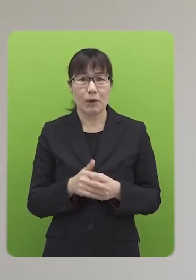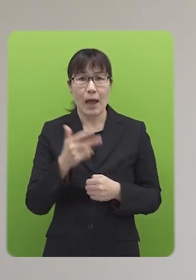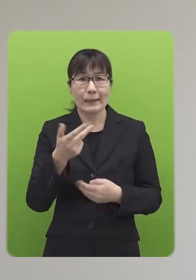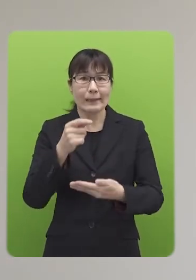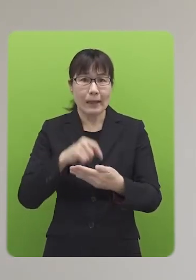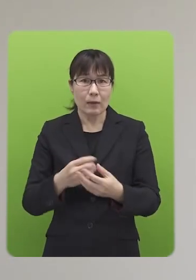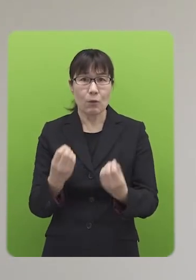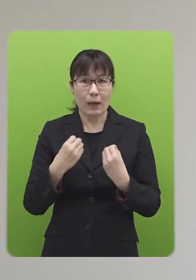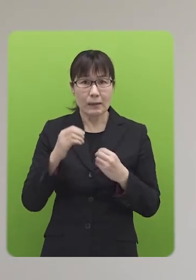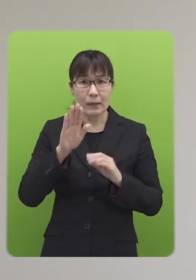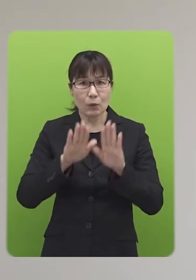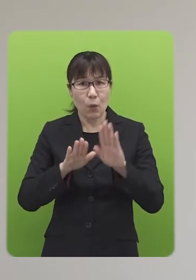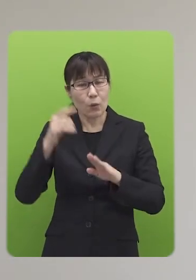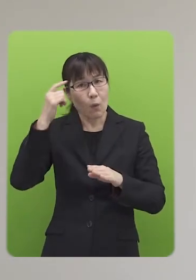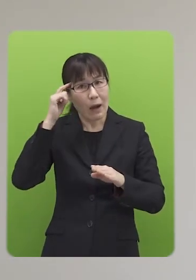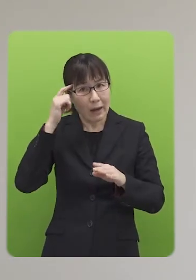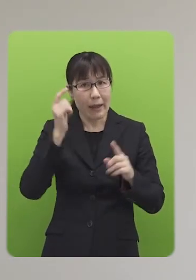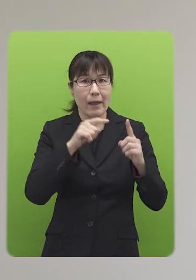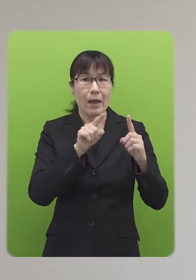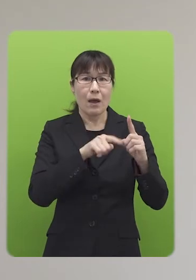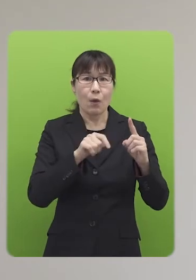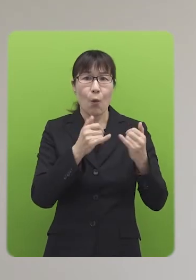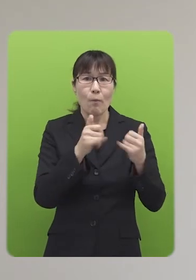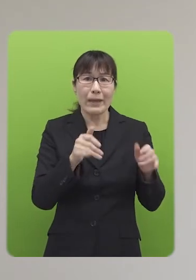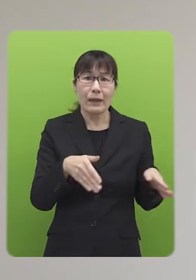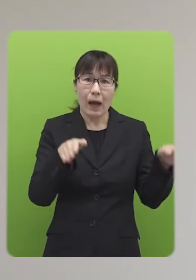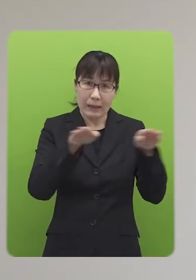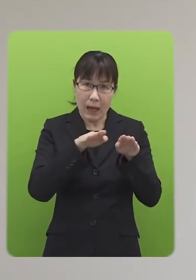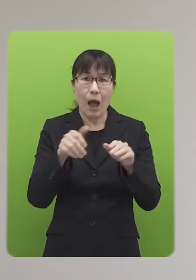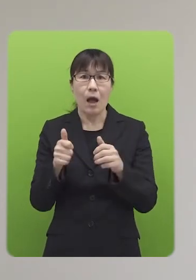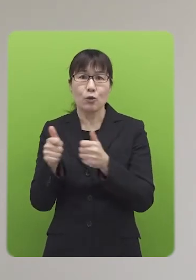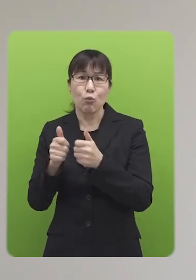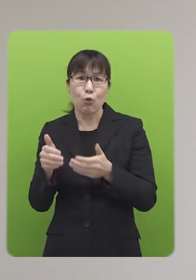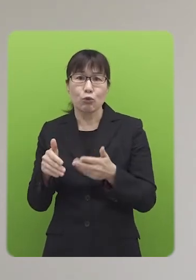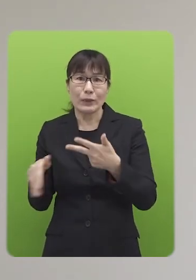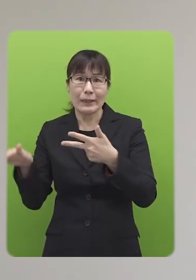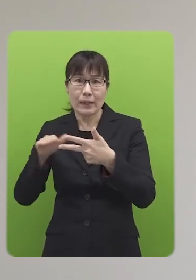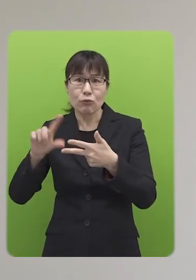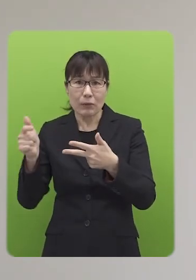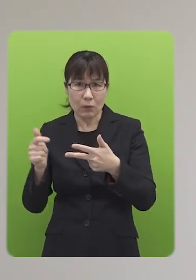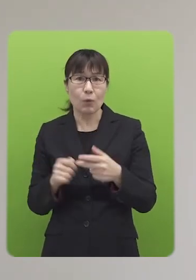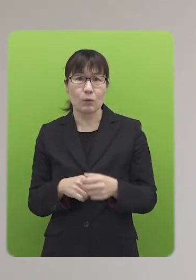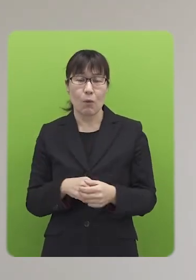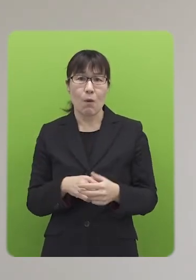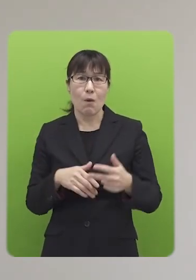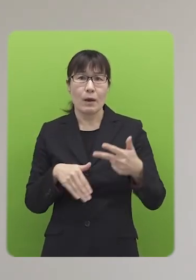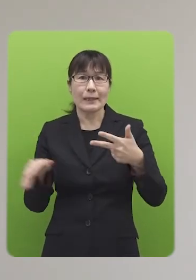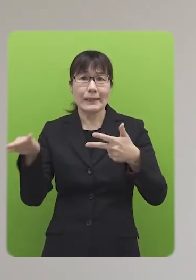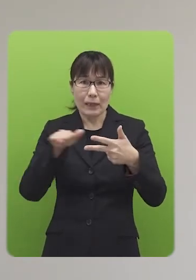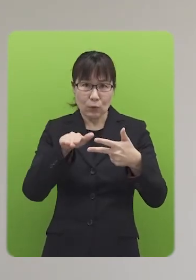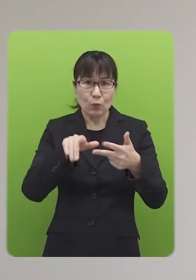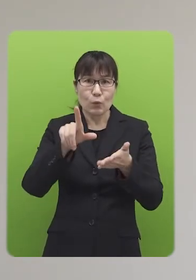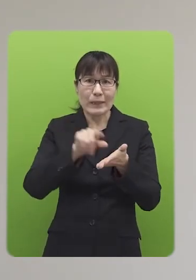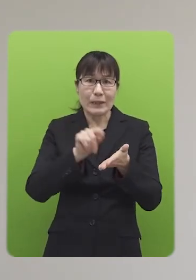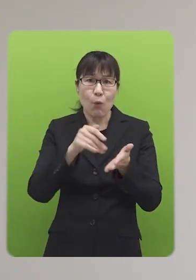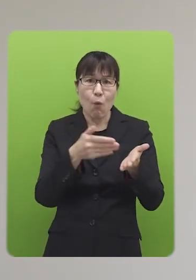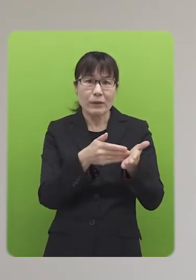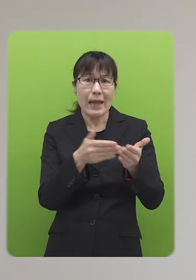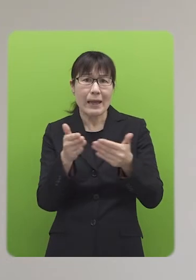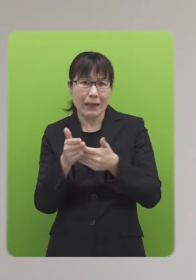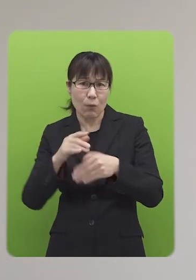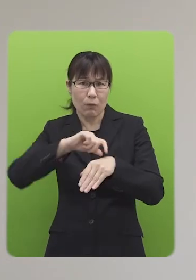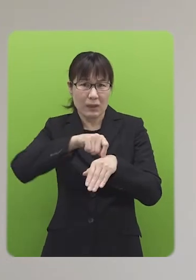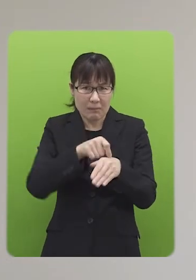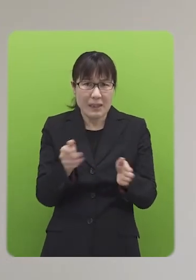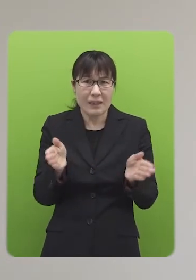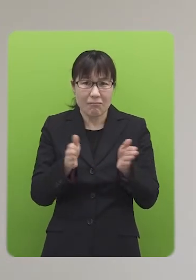況に鑑み、公民館やスポーツ施設など市内公共施設の利用制限をさらに強化して